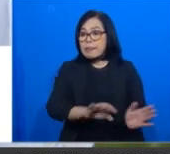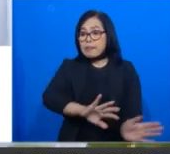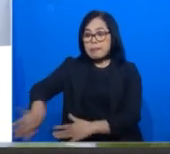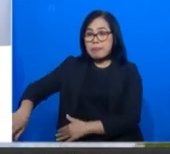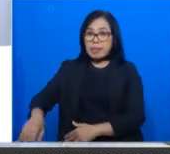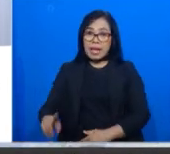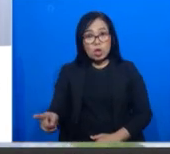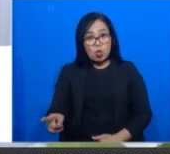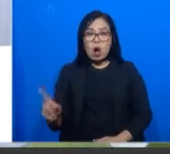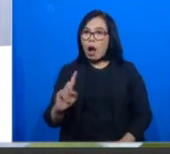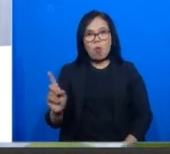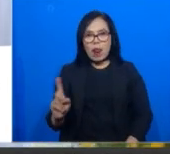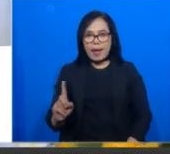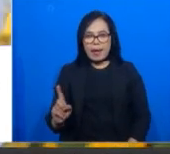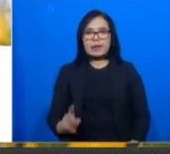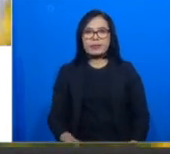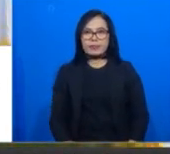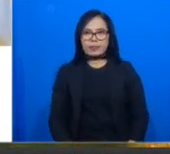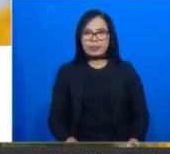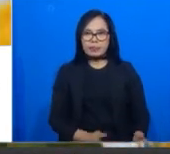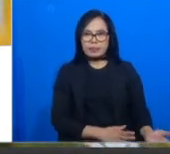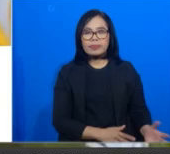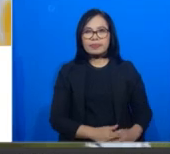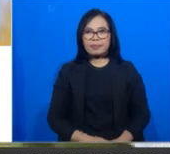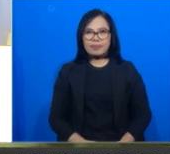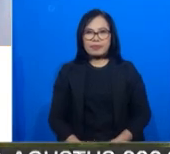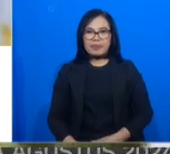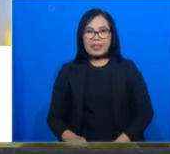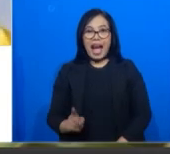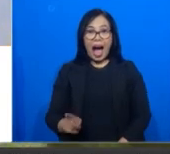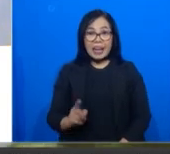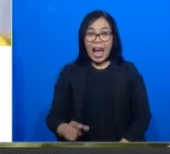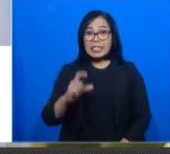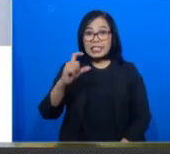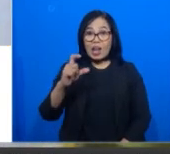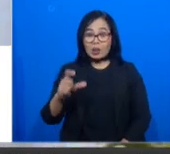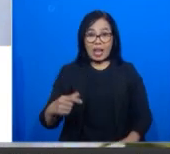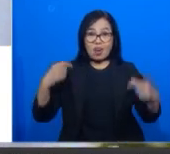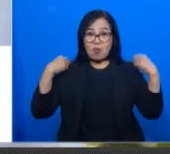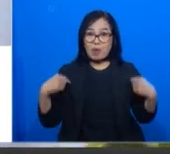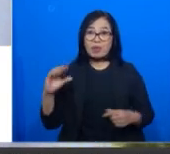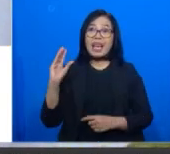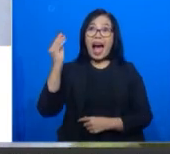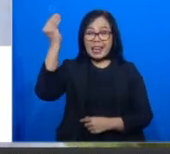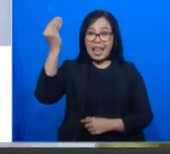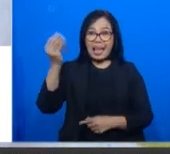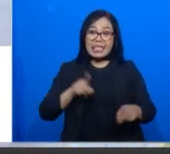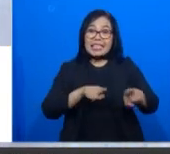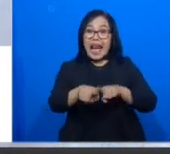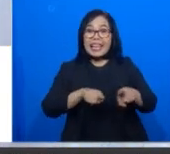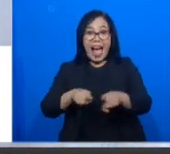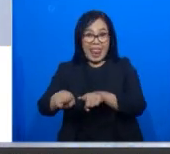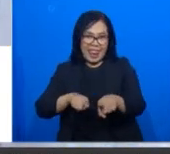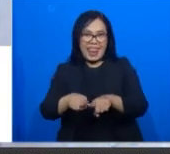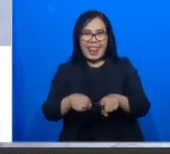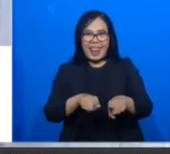Ada 3 pasang calon kepala daerah Jakarta yang bakal berkontestasi pada Pilkada 27 November mendatang. Mereka